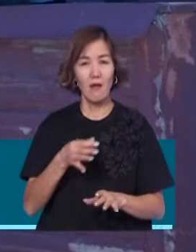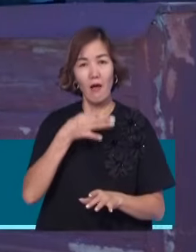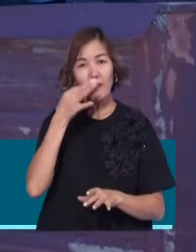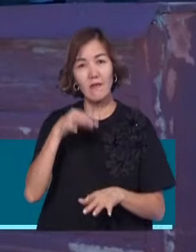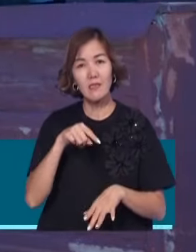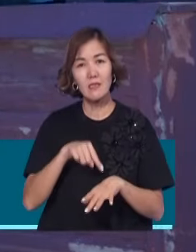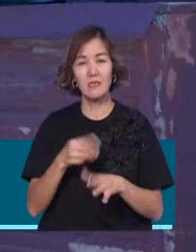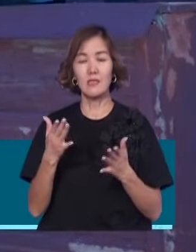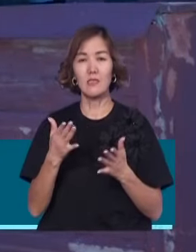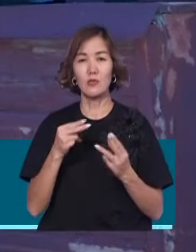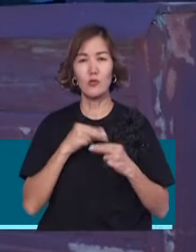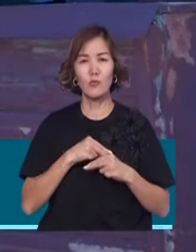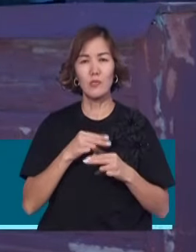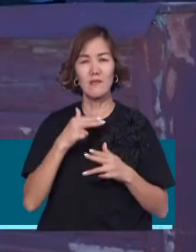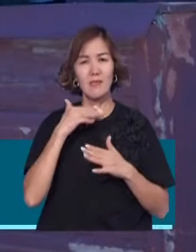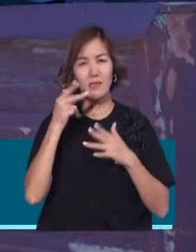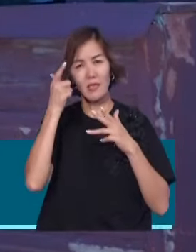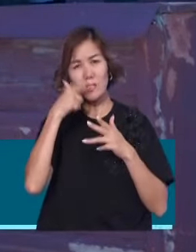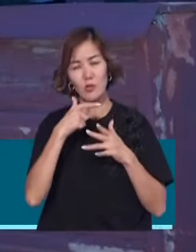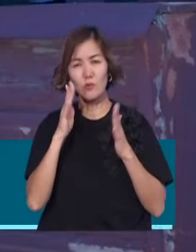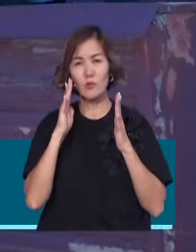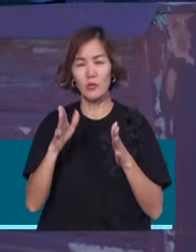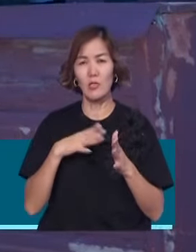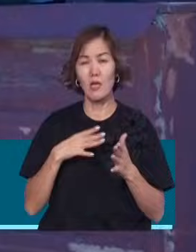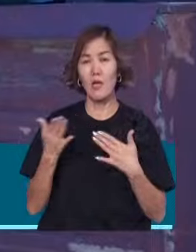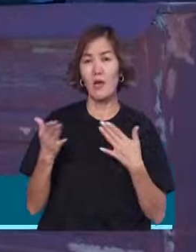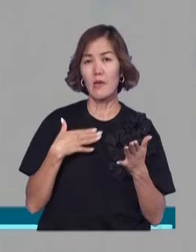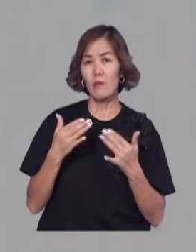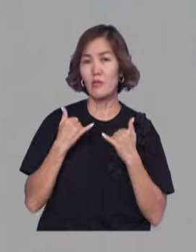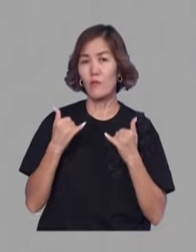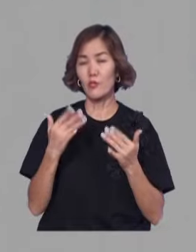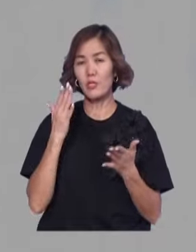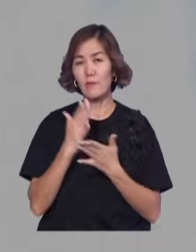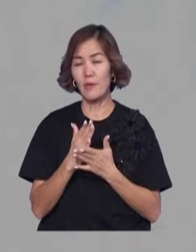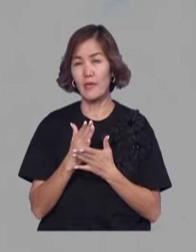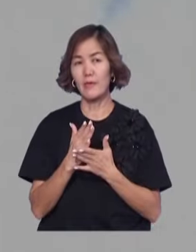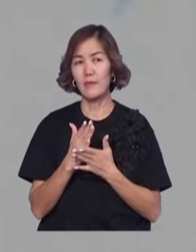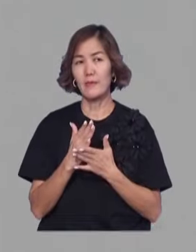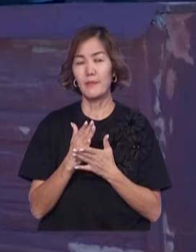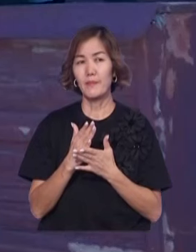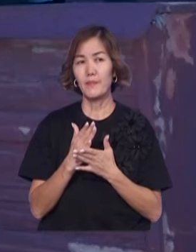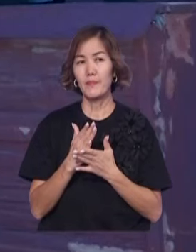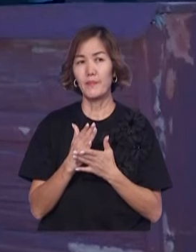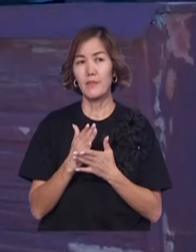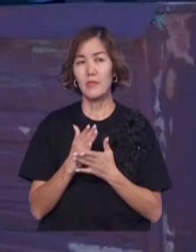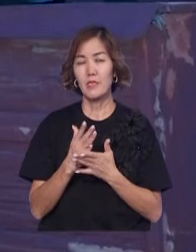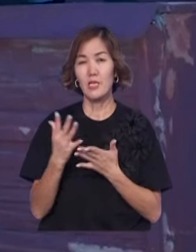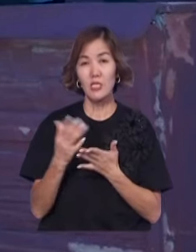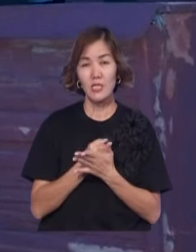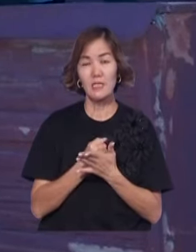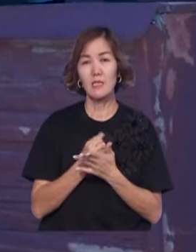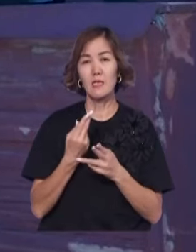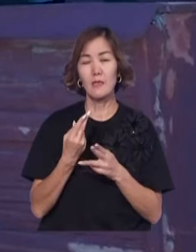жұмысқа деген жауапкершілігі жоғары, коллективпен қарым-қатынасы өте жоғары. Дархан Бақыткелдіұлының жетіп жатқан жетістігі